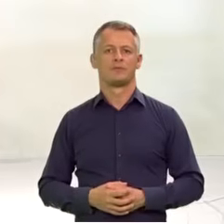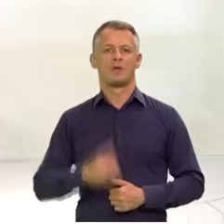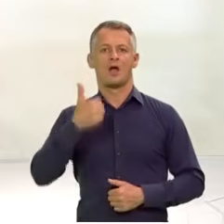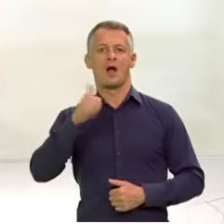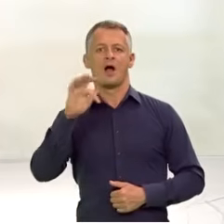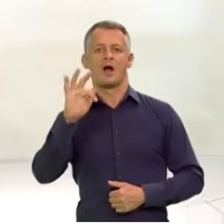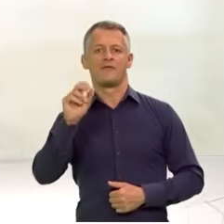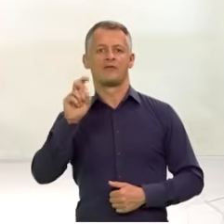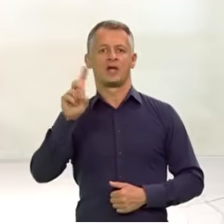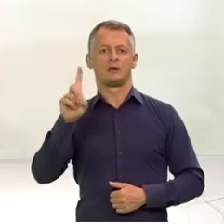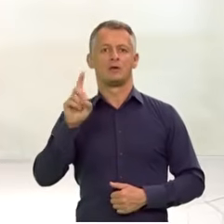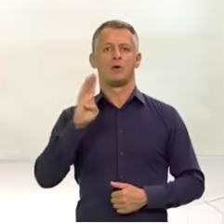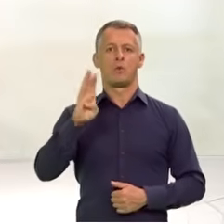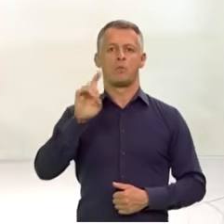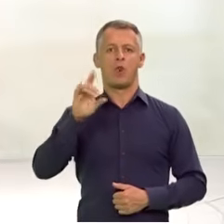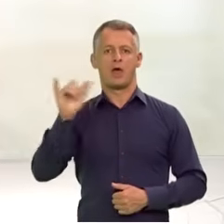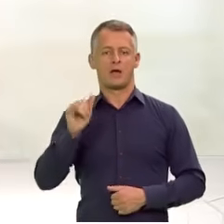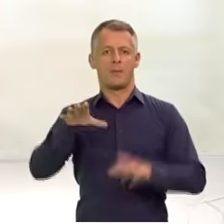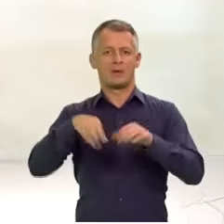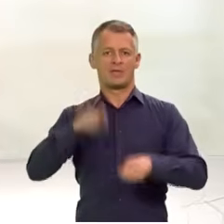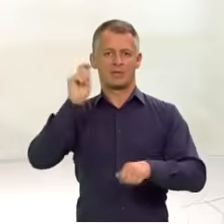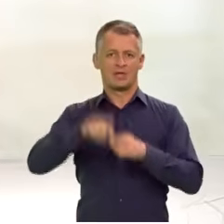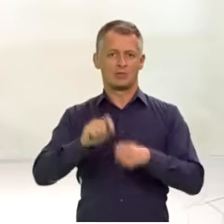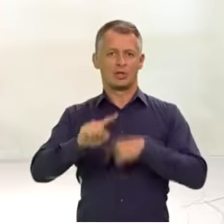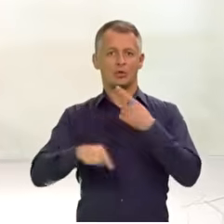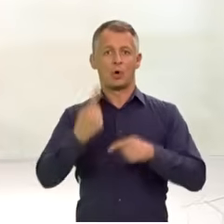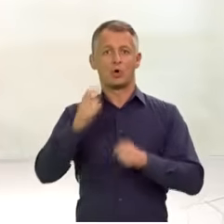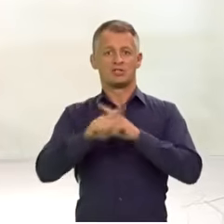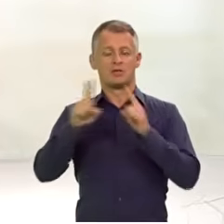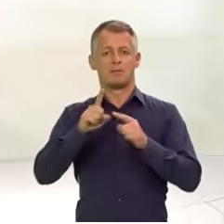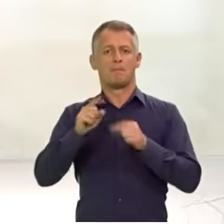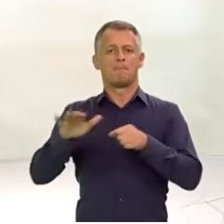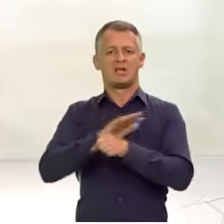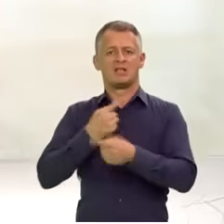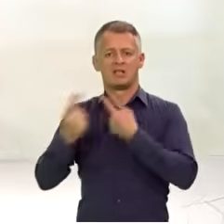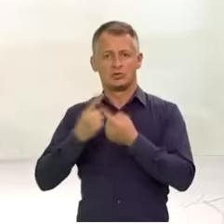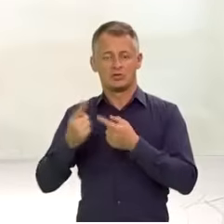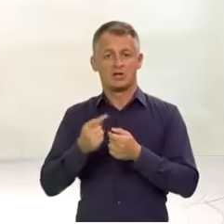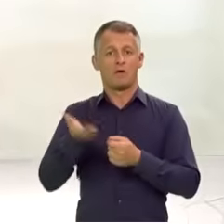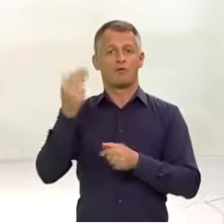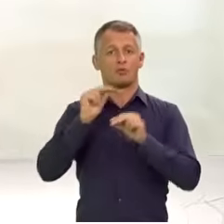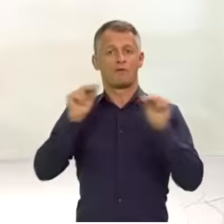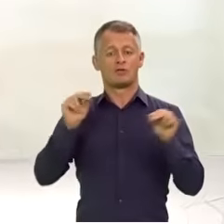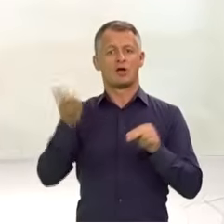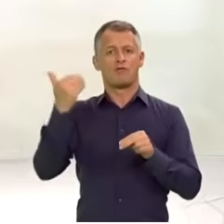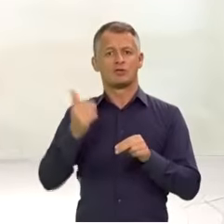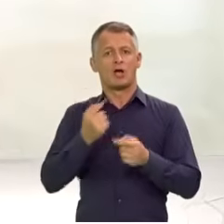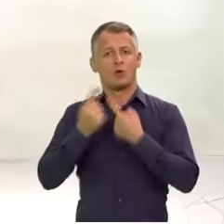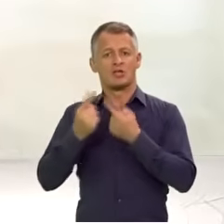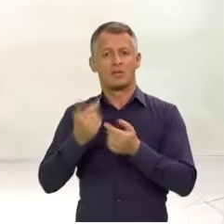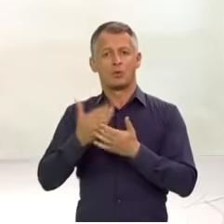Alfred Bulai și-a primit sentința cu puțin timp în urmă, după o zi plină de audieri. Fostul profesor a fost arestat preventiv pentru următoarele 30 de